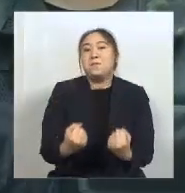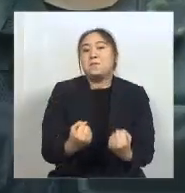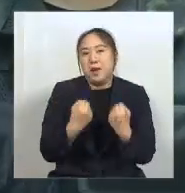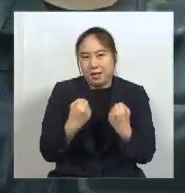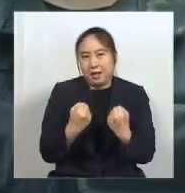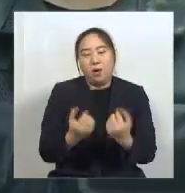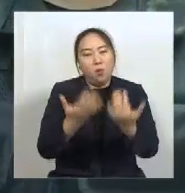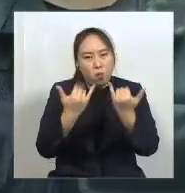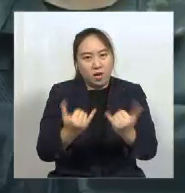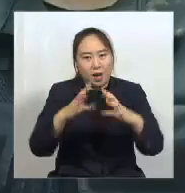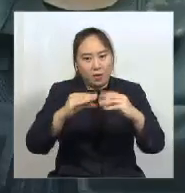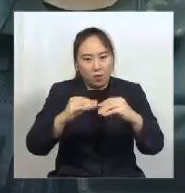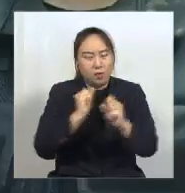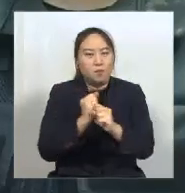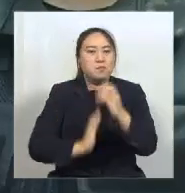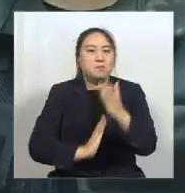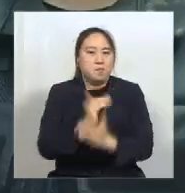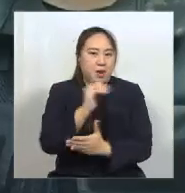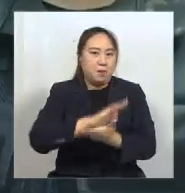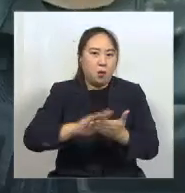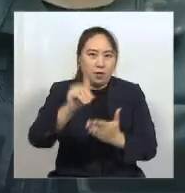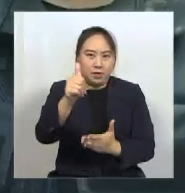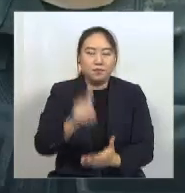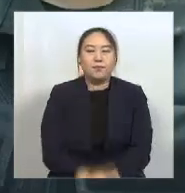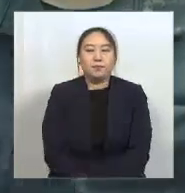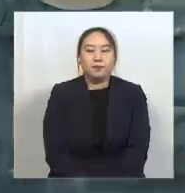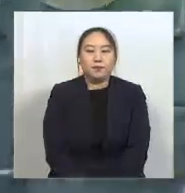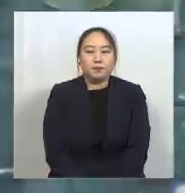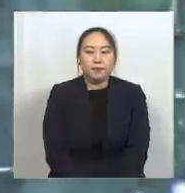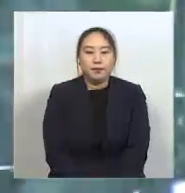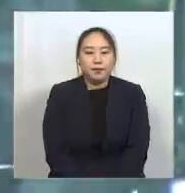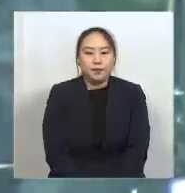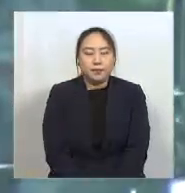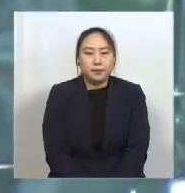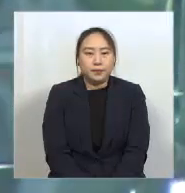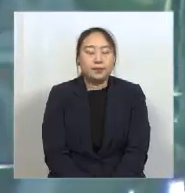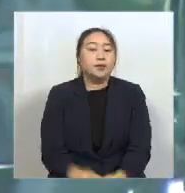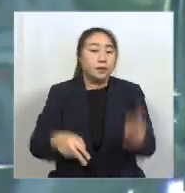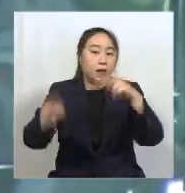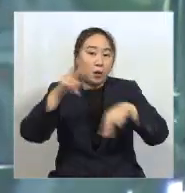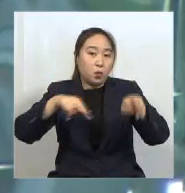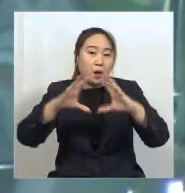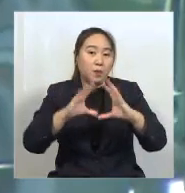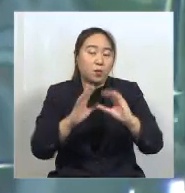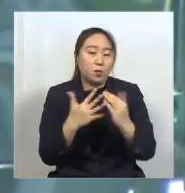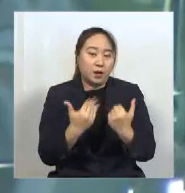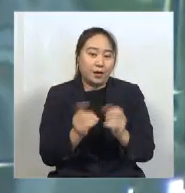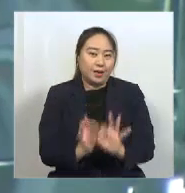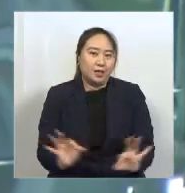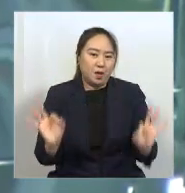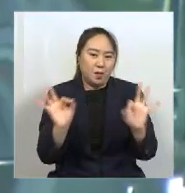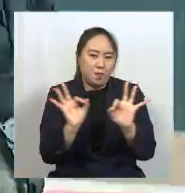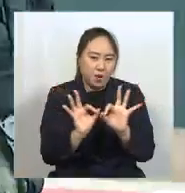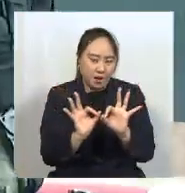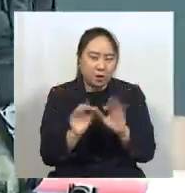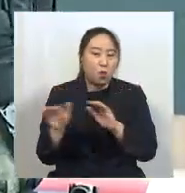นี้จะประสบความสำเร็จและเป็นไปด้วยดีอย่าง 100% ครับ มาตรการดูแลการประชุมครั้งนี้ได้เน้นย้ำความพ